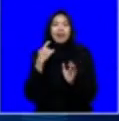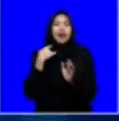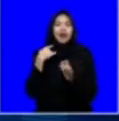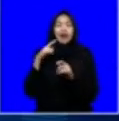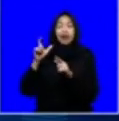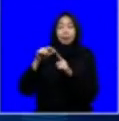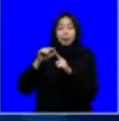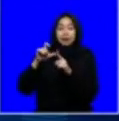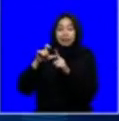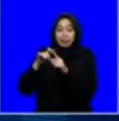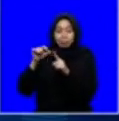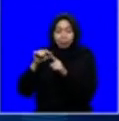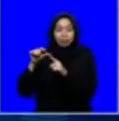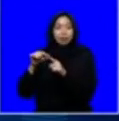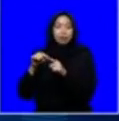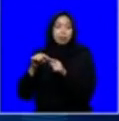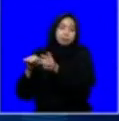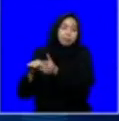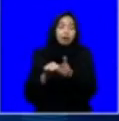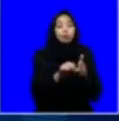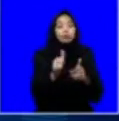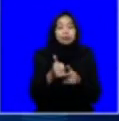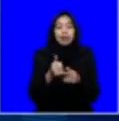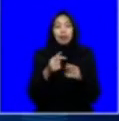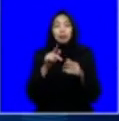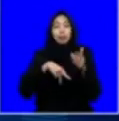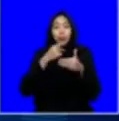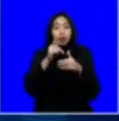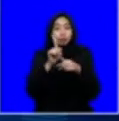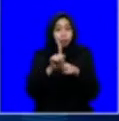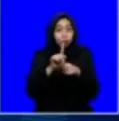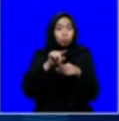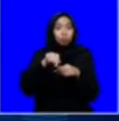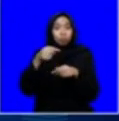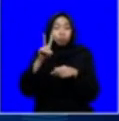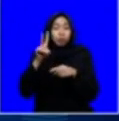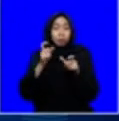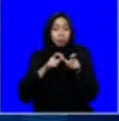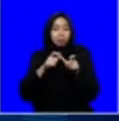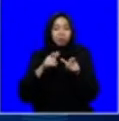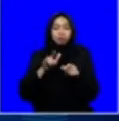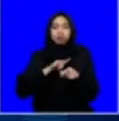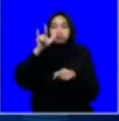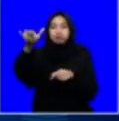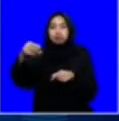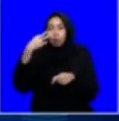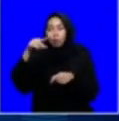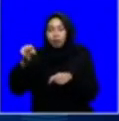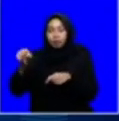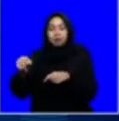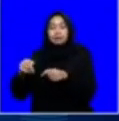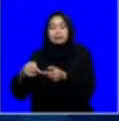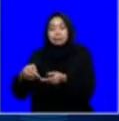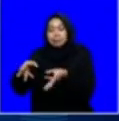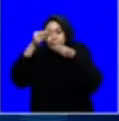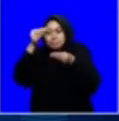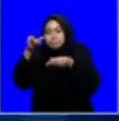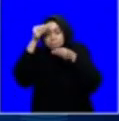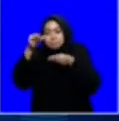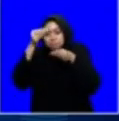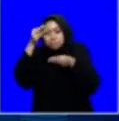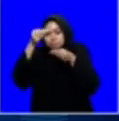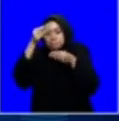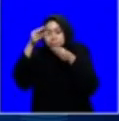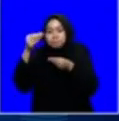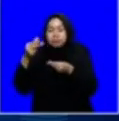beasiswa untuk program-program satu atau dua semester di luar negeri untuk mendapatkan exposure, untuk meningkatkan